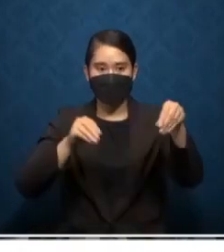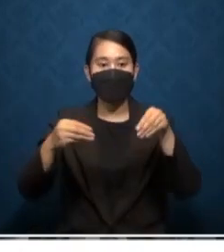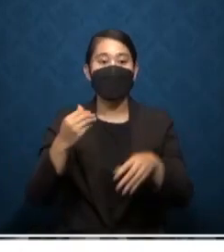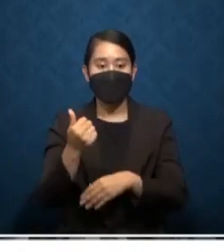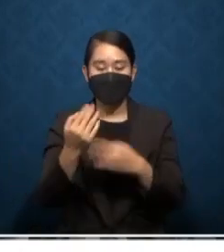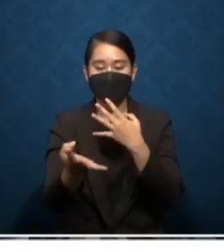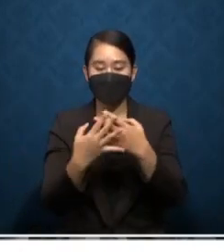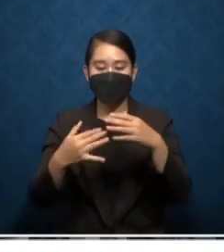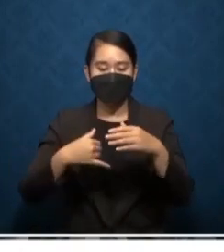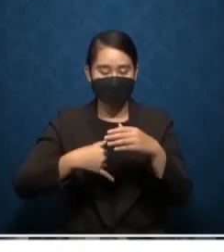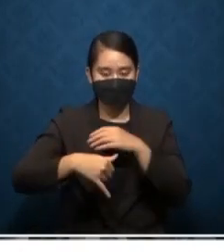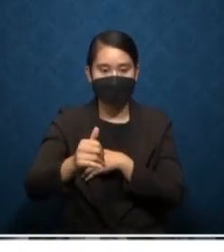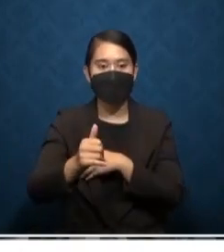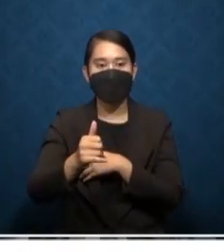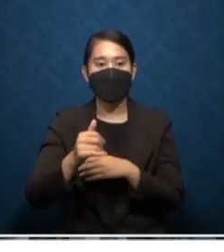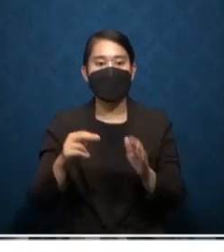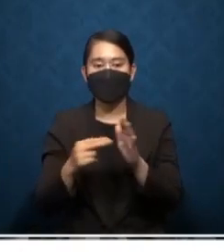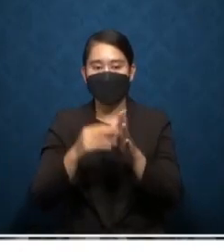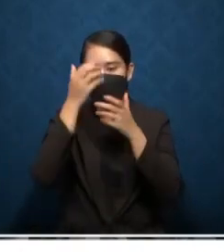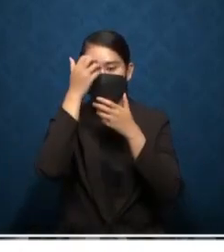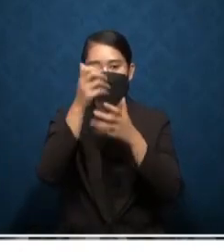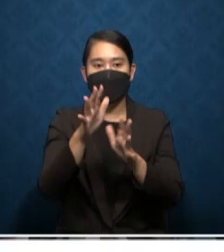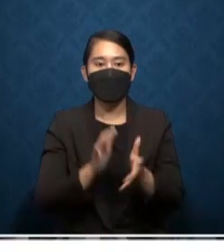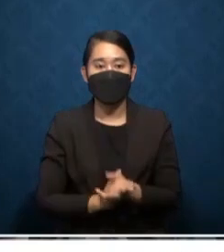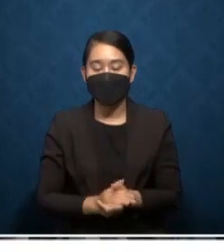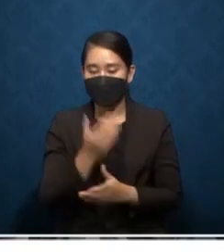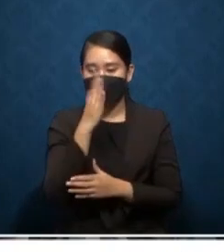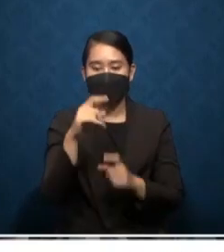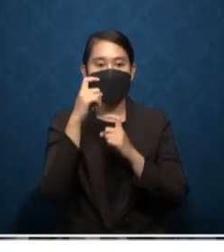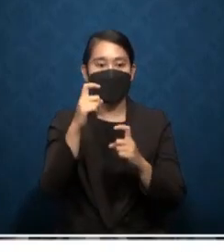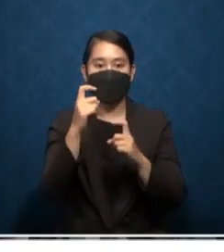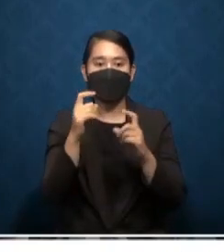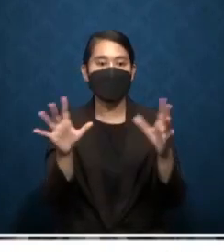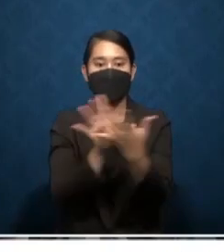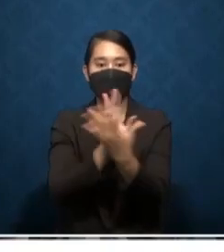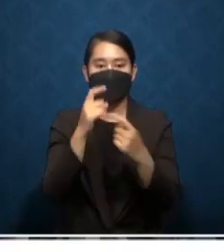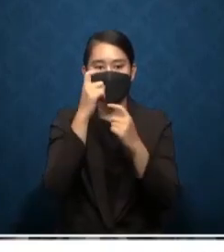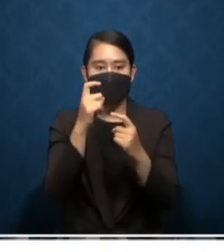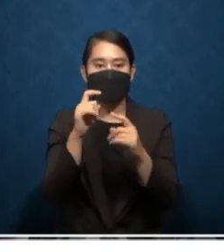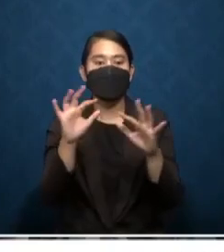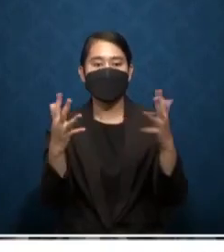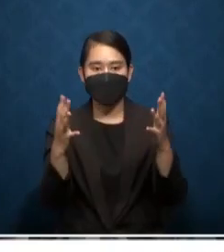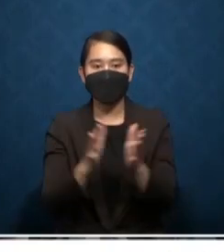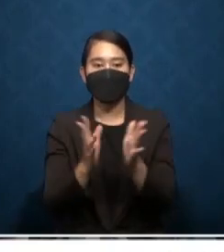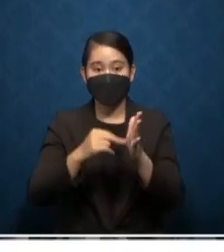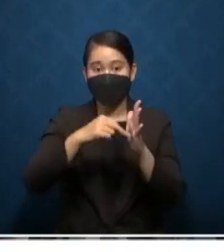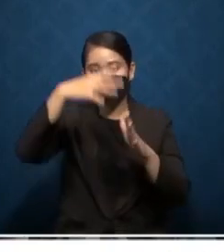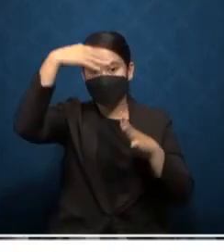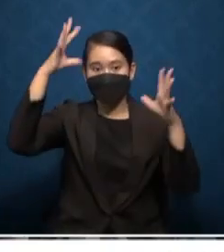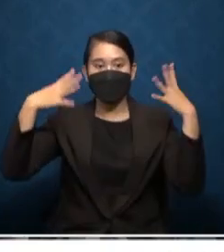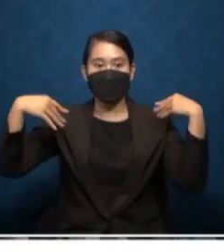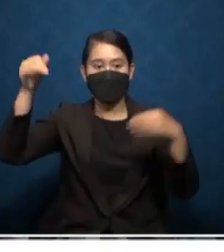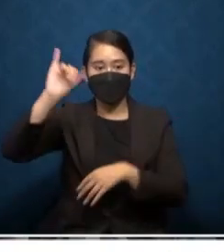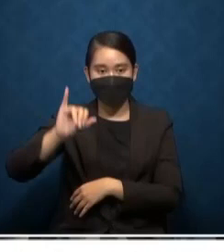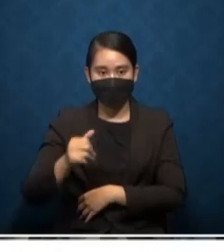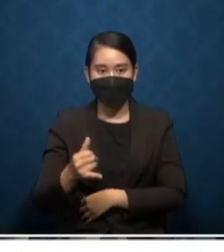ออกจากคุกได้อะไรได้พวกนี้ก็ไม่ได้สนใจอะไรเพรไม่ได้มอัตรรายอะไรกัสังคมก็เป็พวกเทว Đาตกสวรปกมีจำ